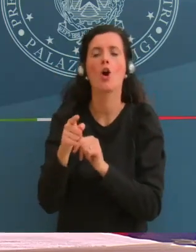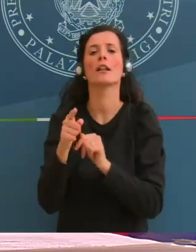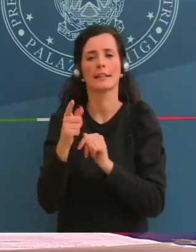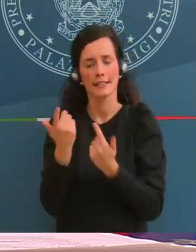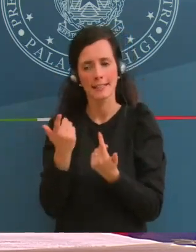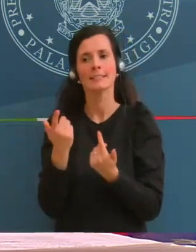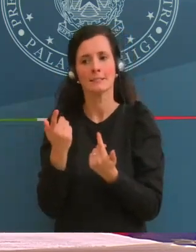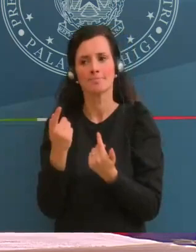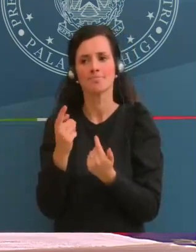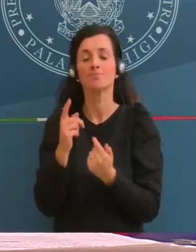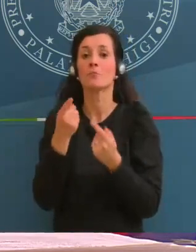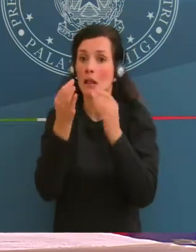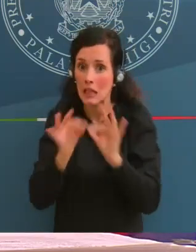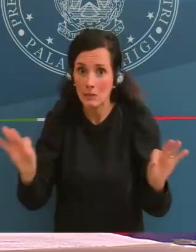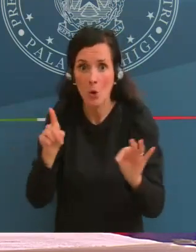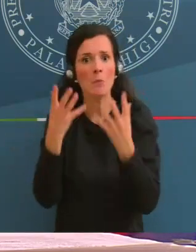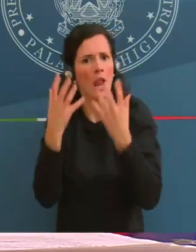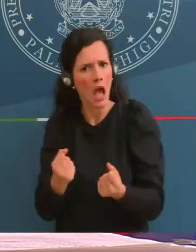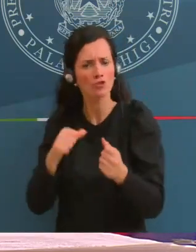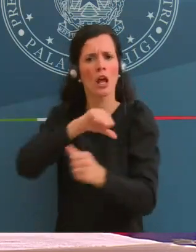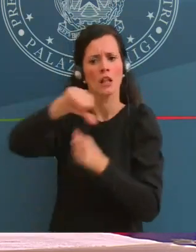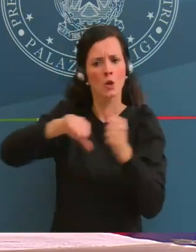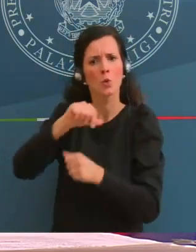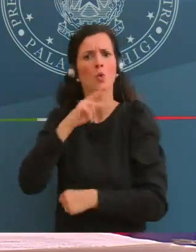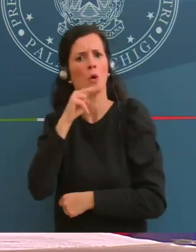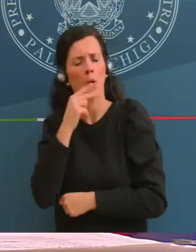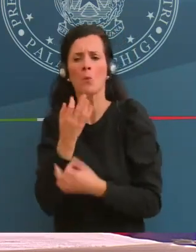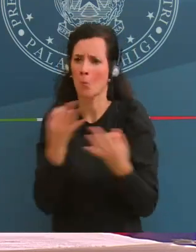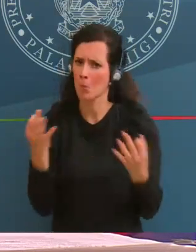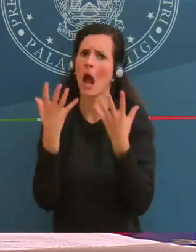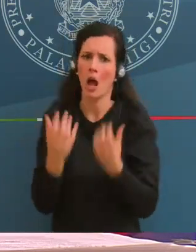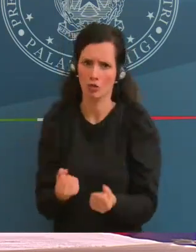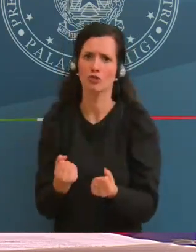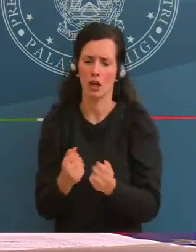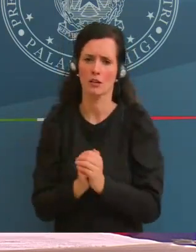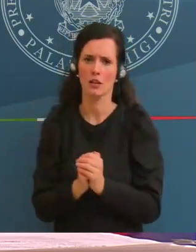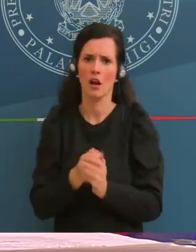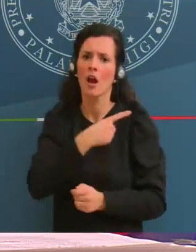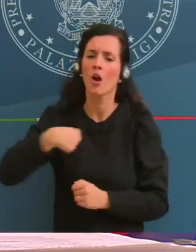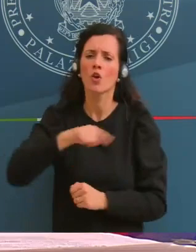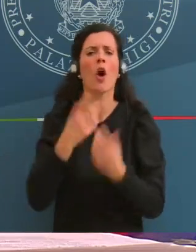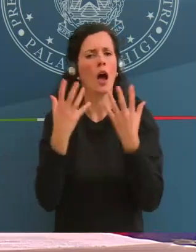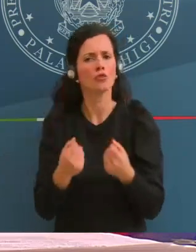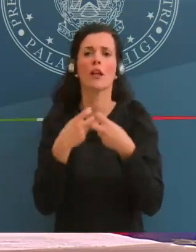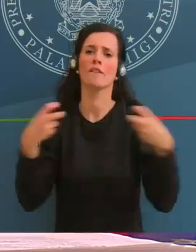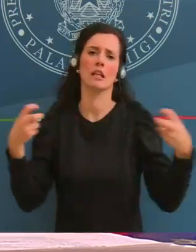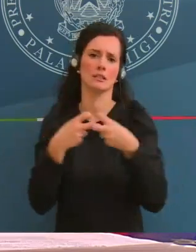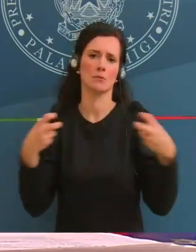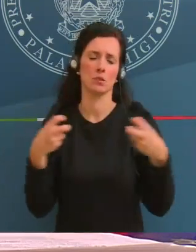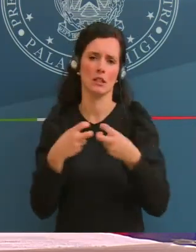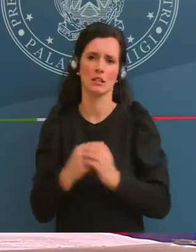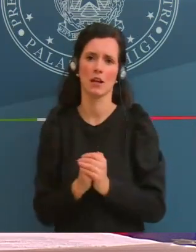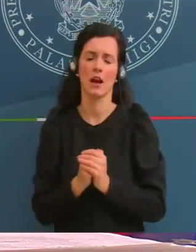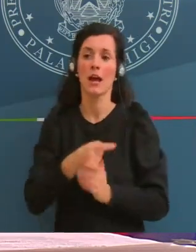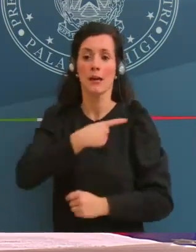detto prima non possiamo governare dal da roma dal centro la situazione della differenziazione